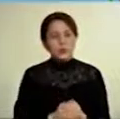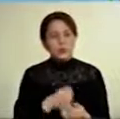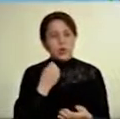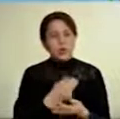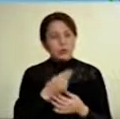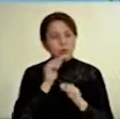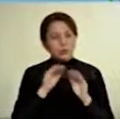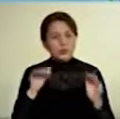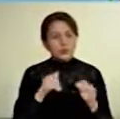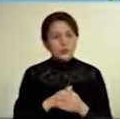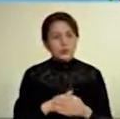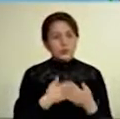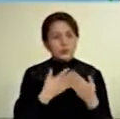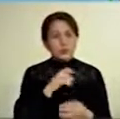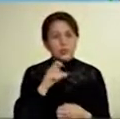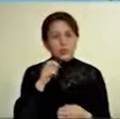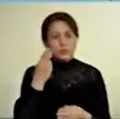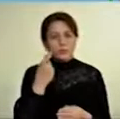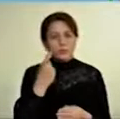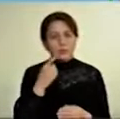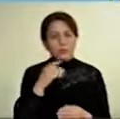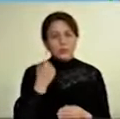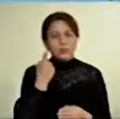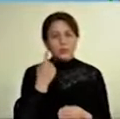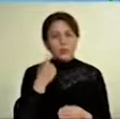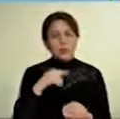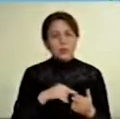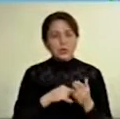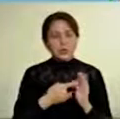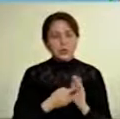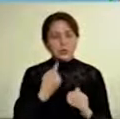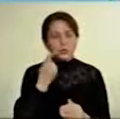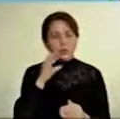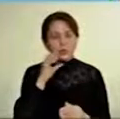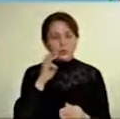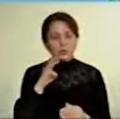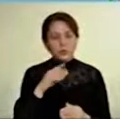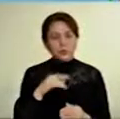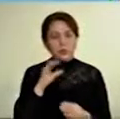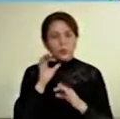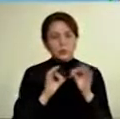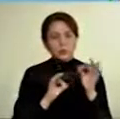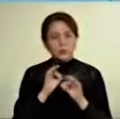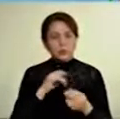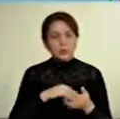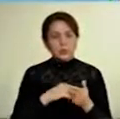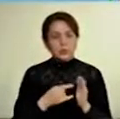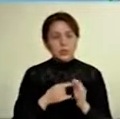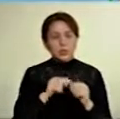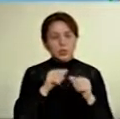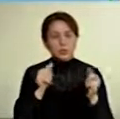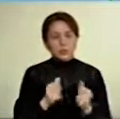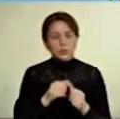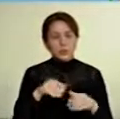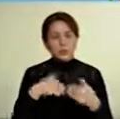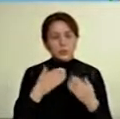o'quvchilar, mana Y1 1 katta, ya'ni 1 sm o'lchamdagi shakl berilgan.